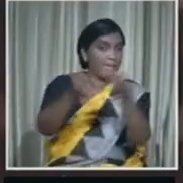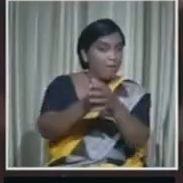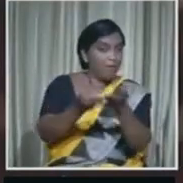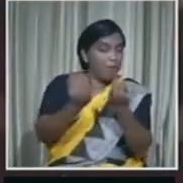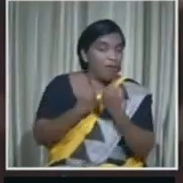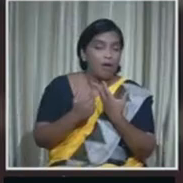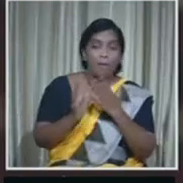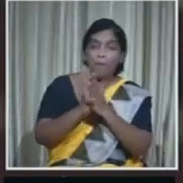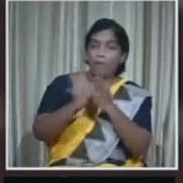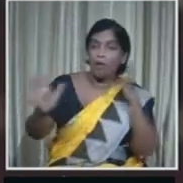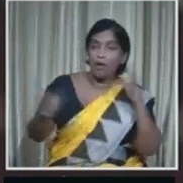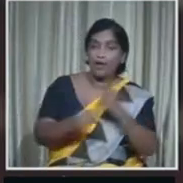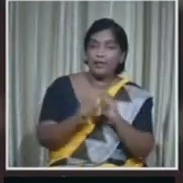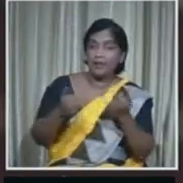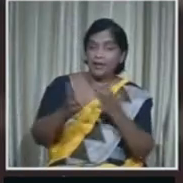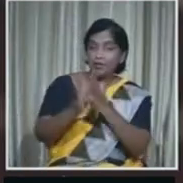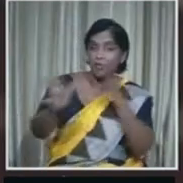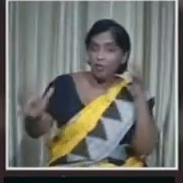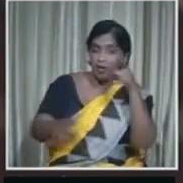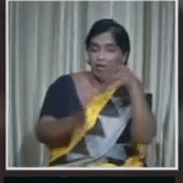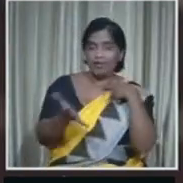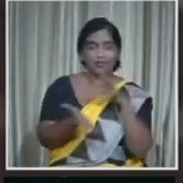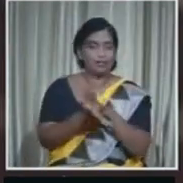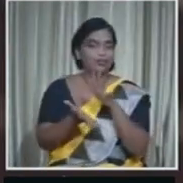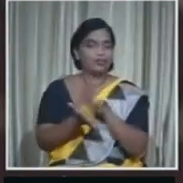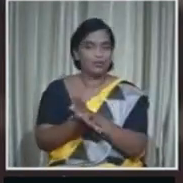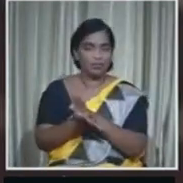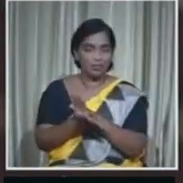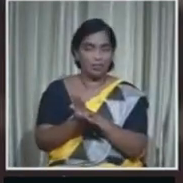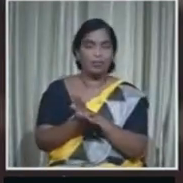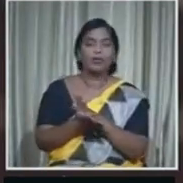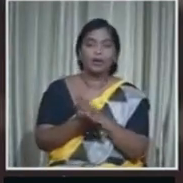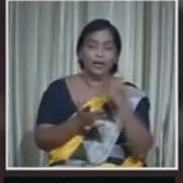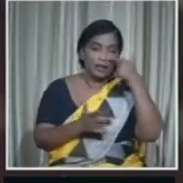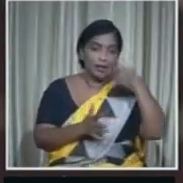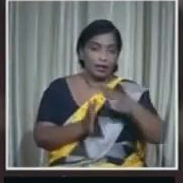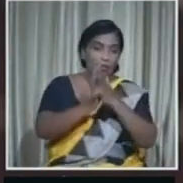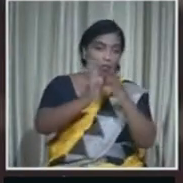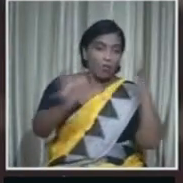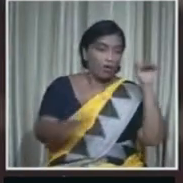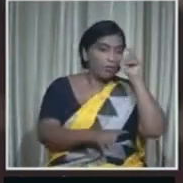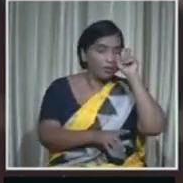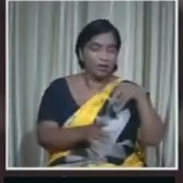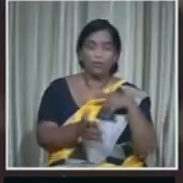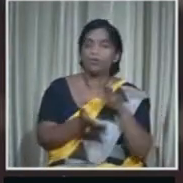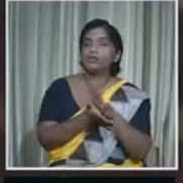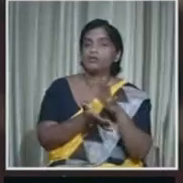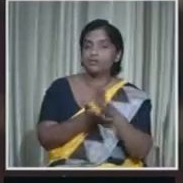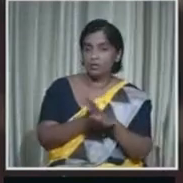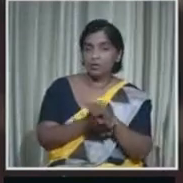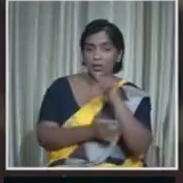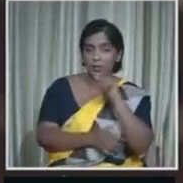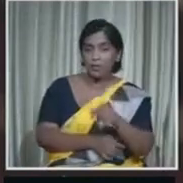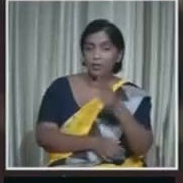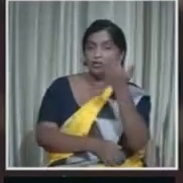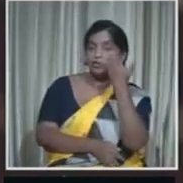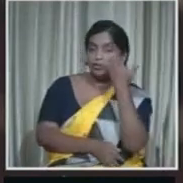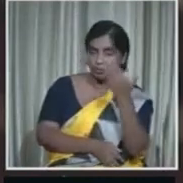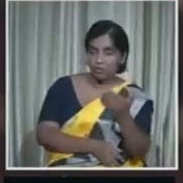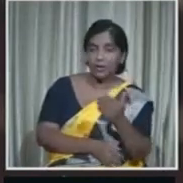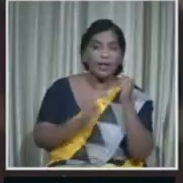පොලිං. ගෑස් පොලිම දකින්නකොට සතුටුයි. තෙල් පොලිම දකින්නකොට සතුටුයි. ඒක තමයි තමුන්නාස දකින්නේ.